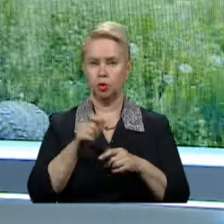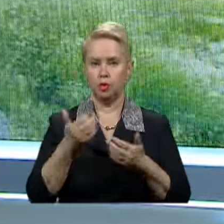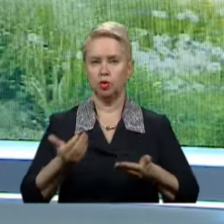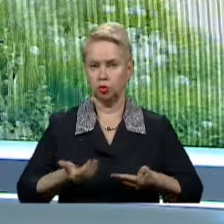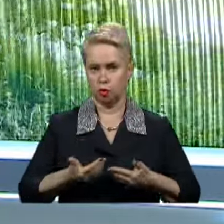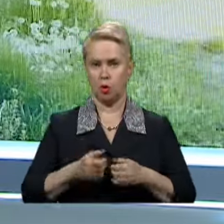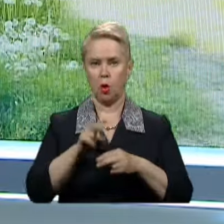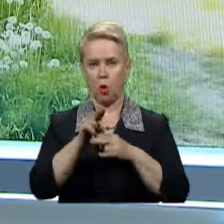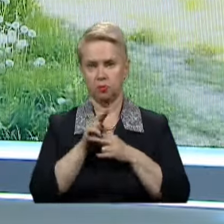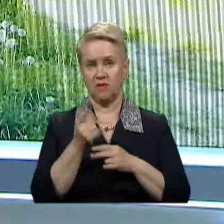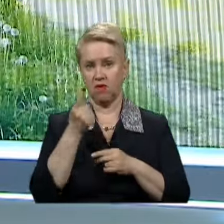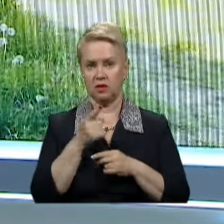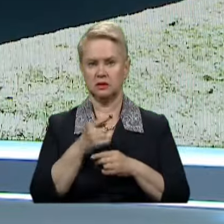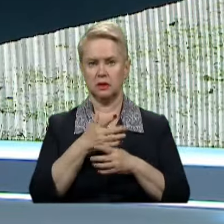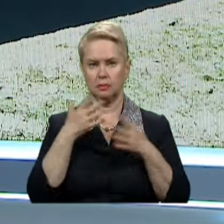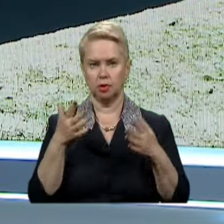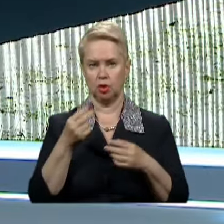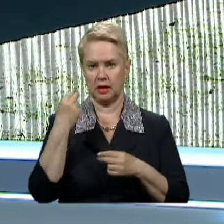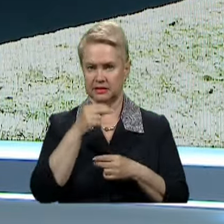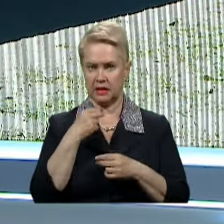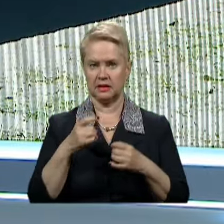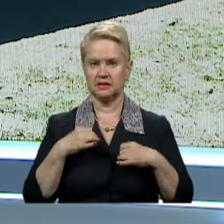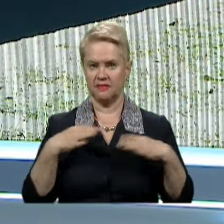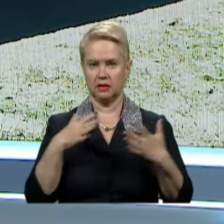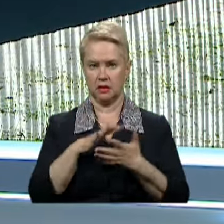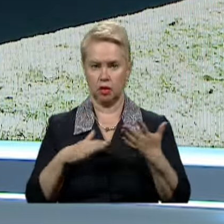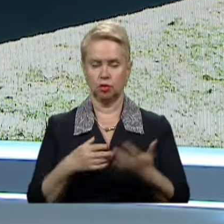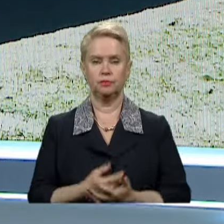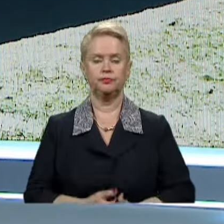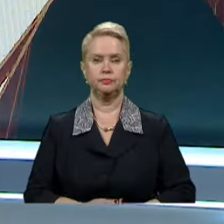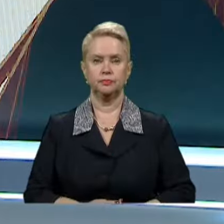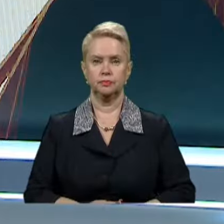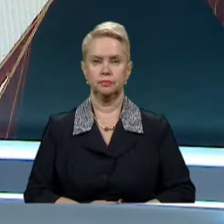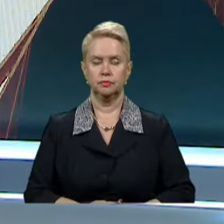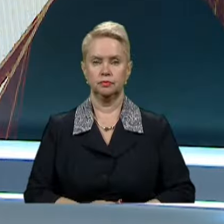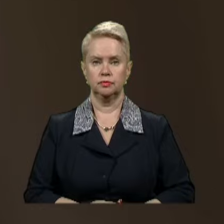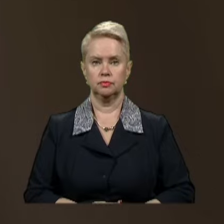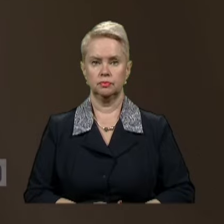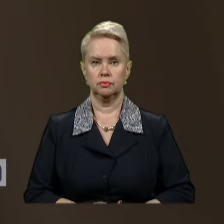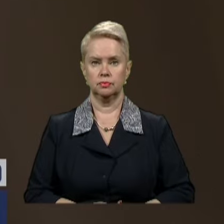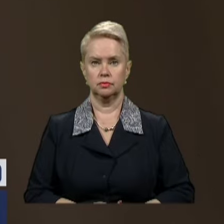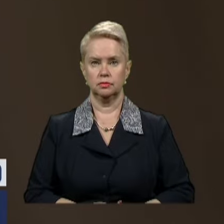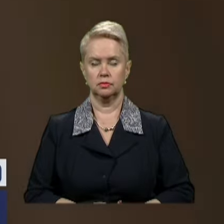пережили обстріл в одне з найбільших християнських свят? Далі наш репортаж.